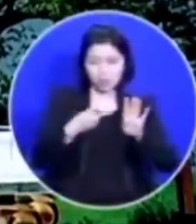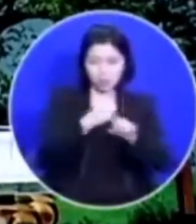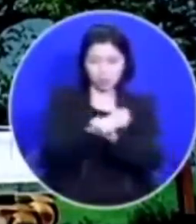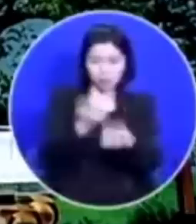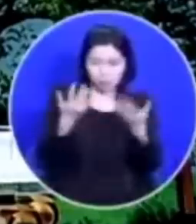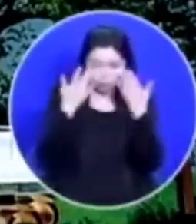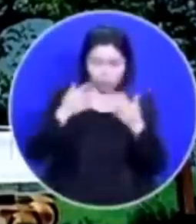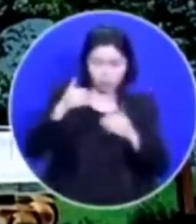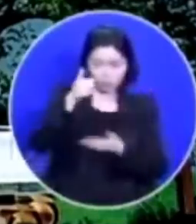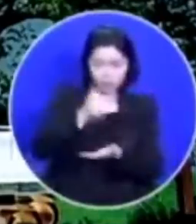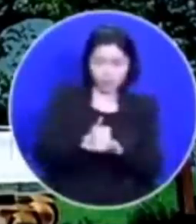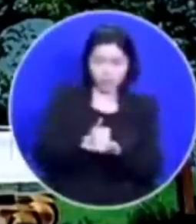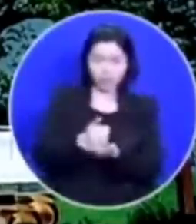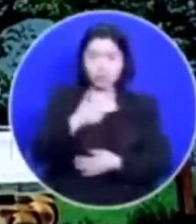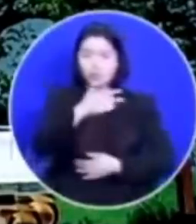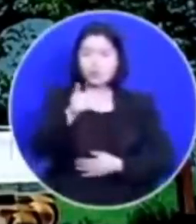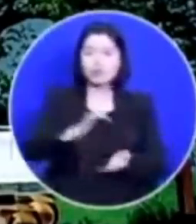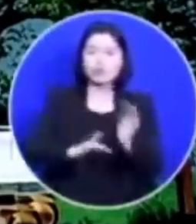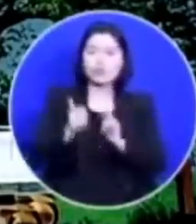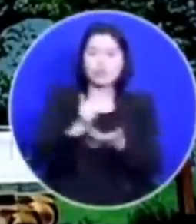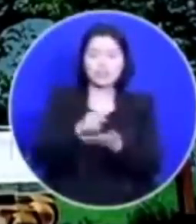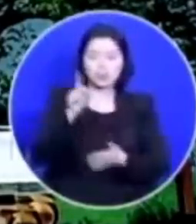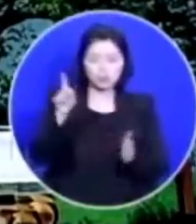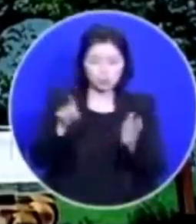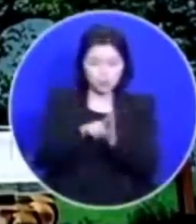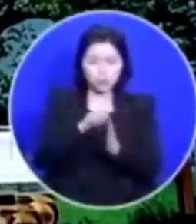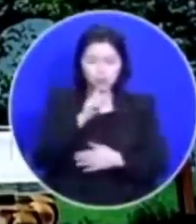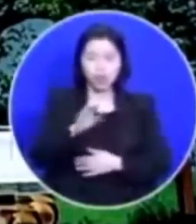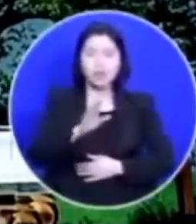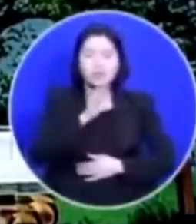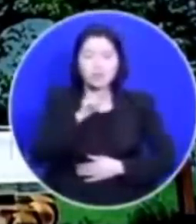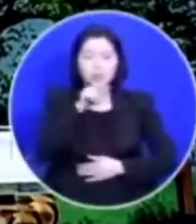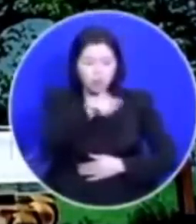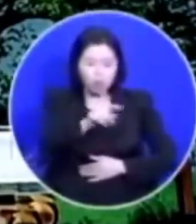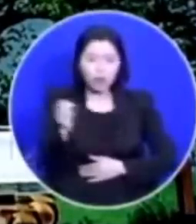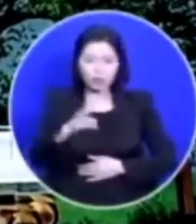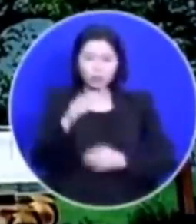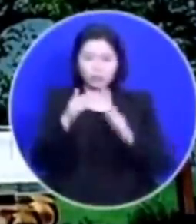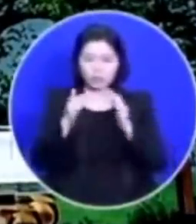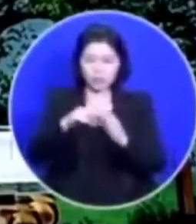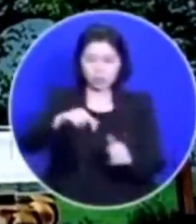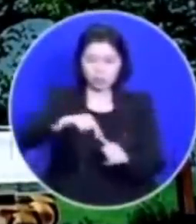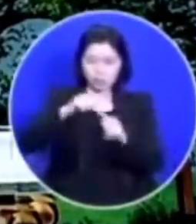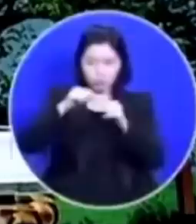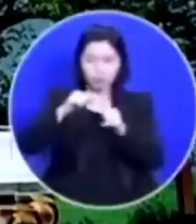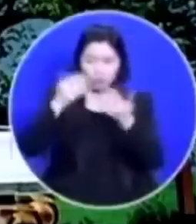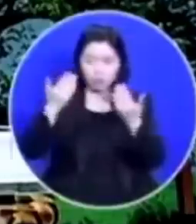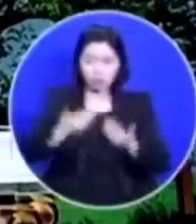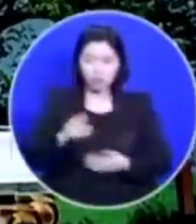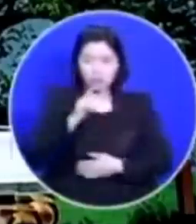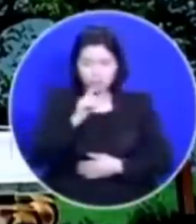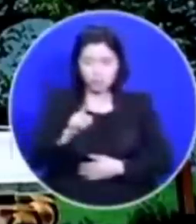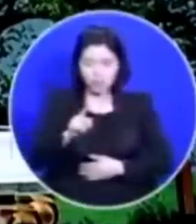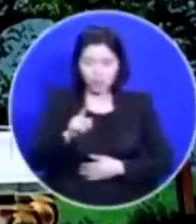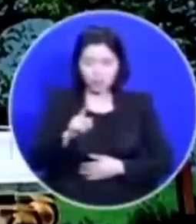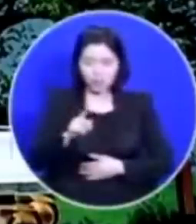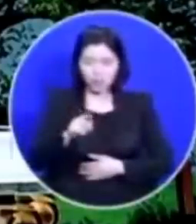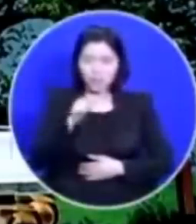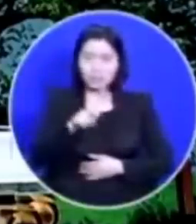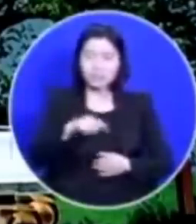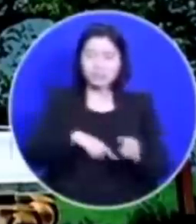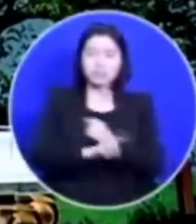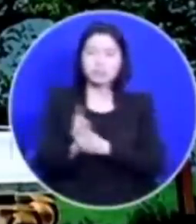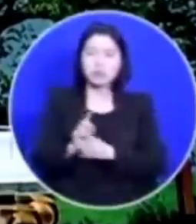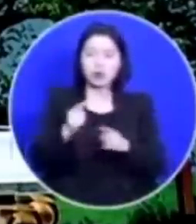주 예수를 믿으라 그리하면 너와 네 집이 구원을 받으리라 고 하신 말씀 쓴 교인이 되겠다는 뜻이